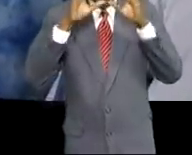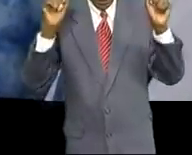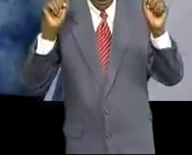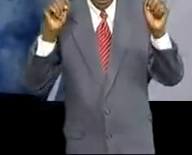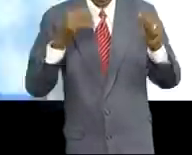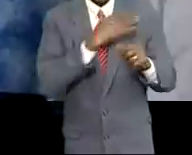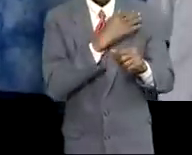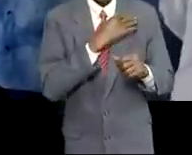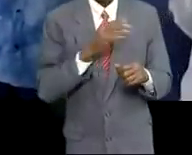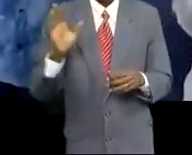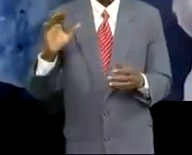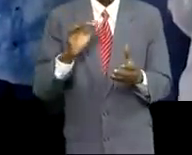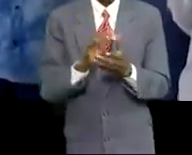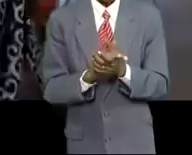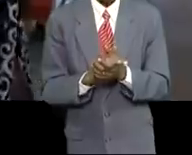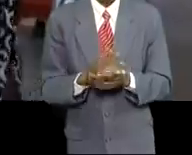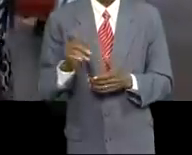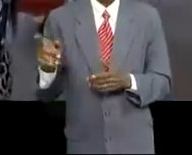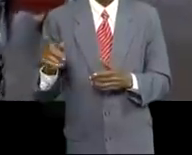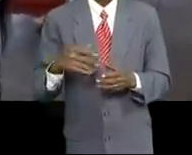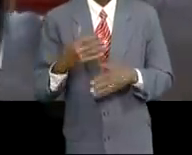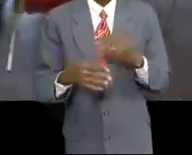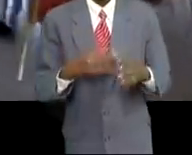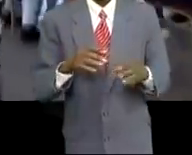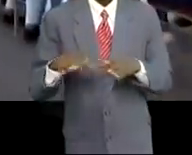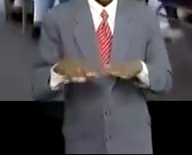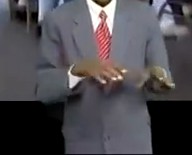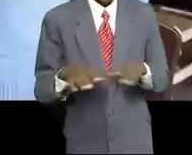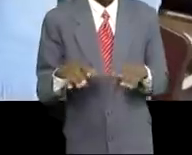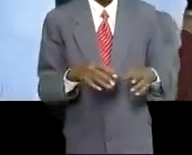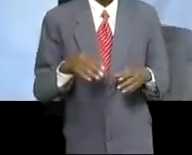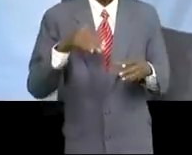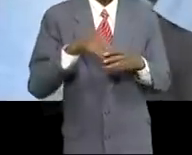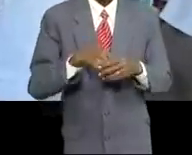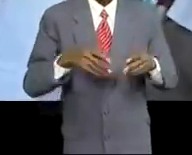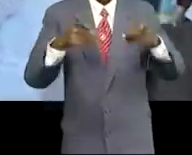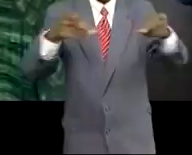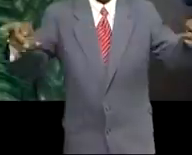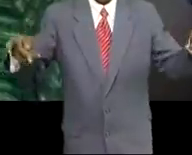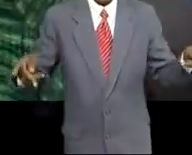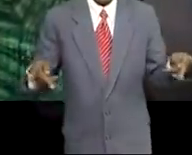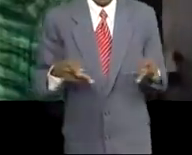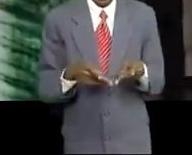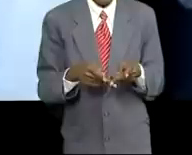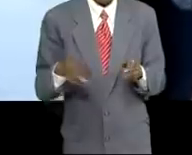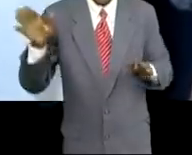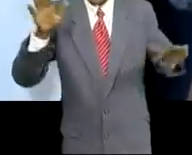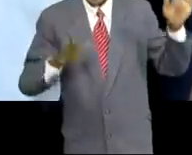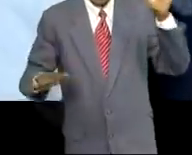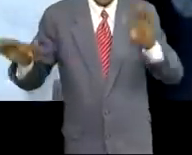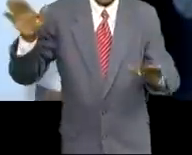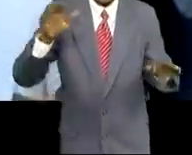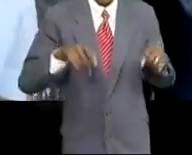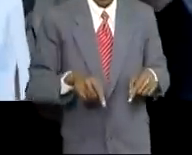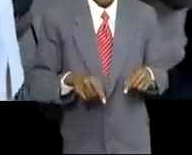dimanche 4 juillet les activités attractives du parc de Mavallée de l'Anselé. Parmi ses hôtes de marque, il y a Eve Bazaïba, vice-premier